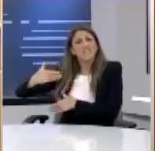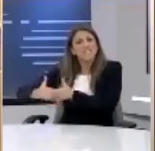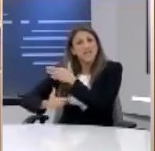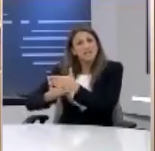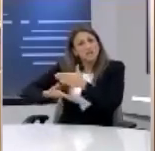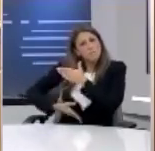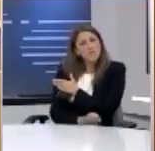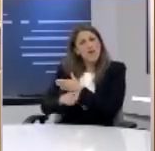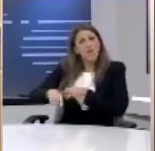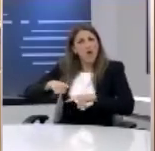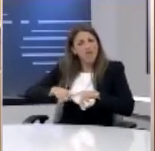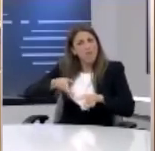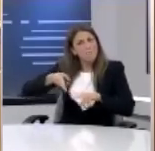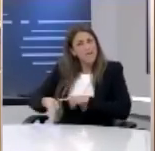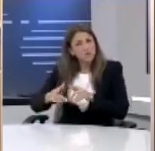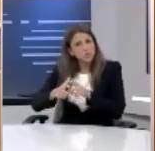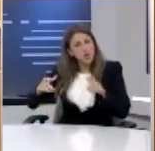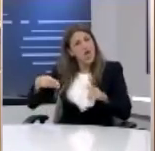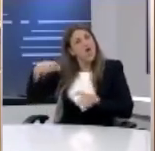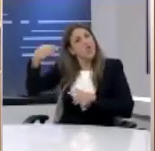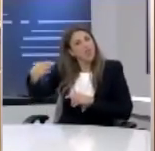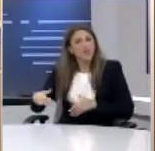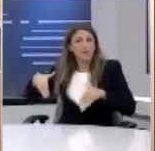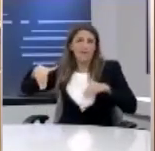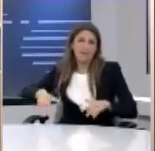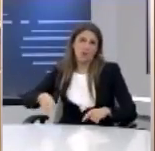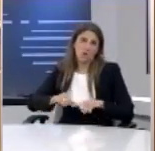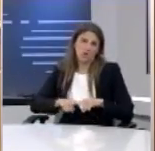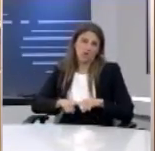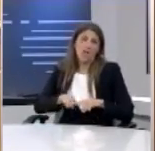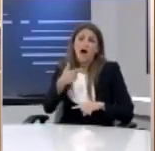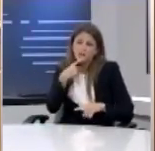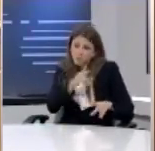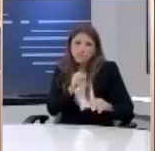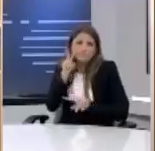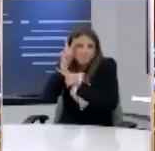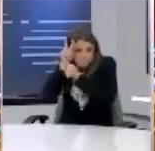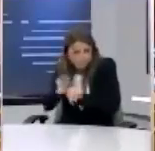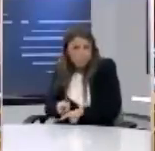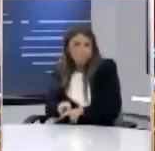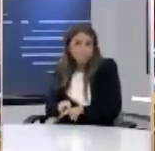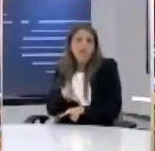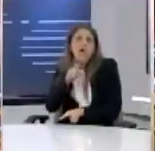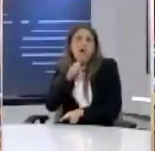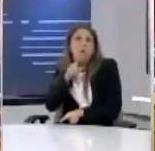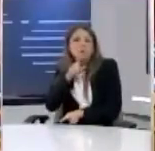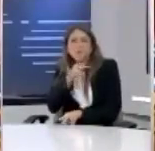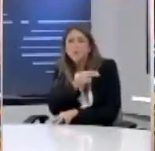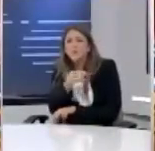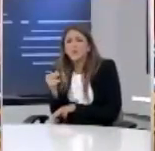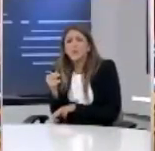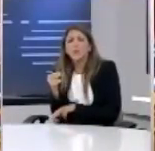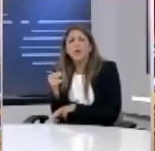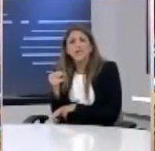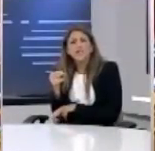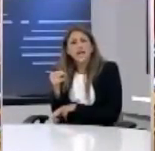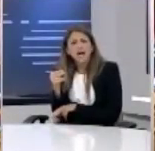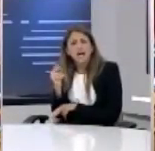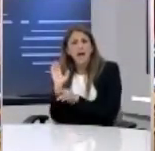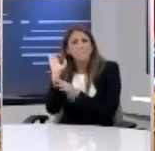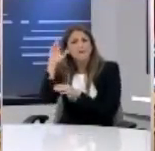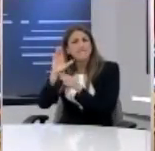Αυτή είναι αναγνώριση του φαινομένου Αντετοκούμπο. Και όχι να πανηγυρίζουμε όταν βάζει καλάθια μόνο. Προασπίσαμε